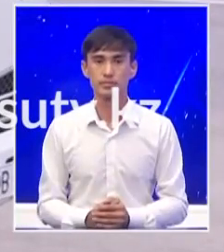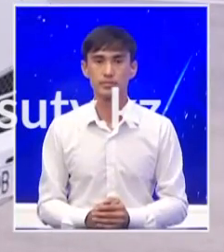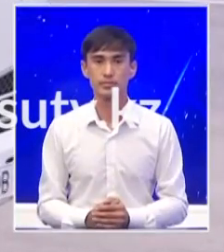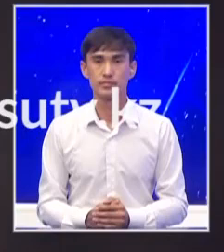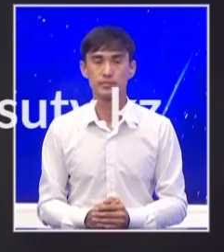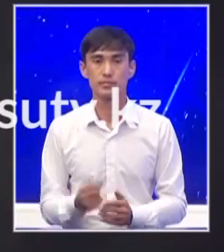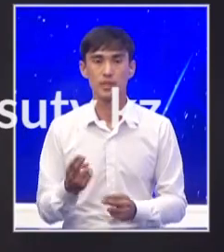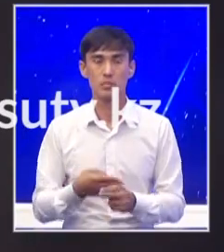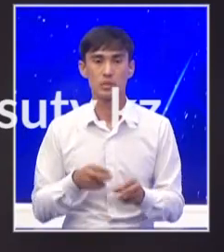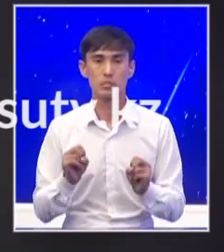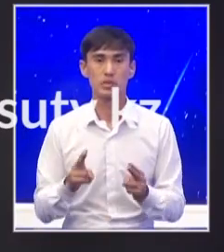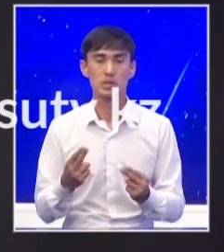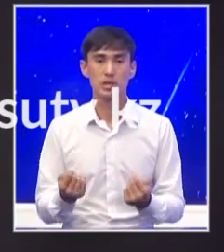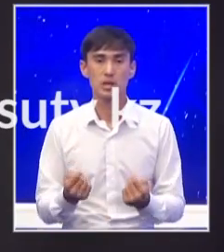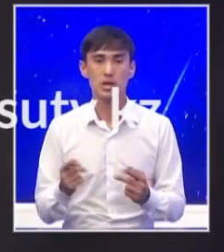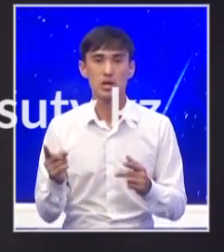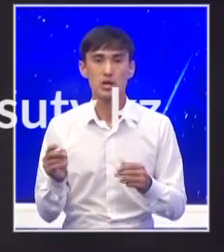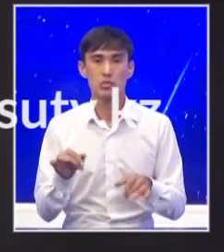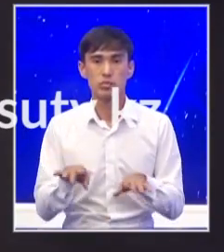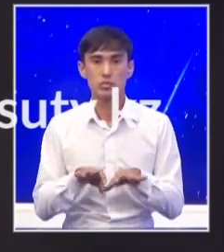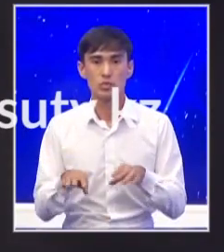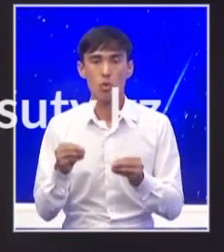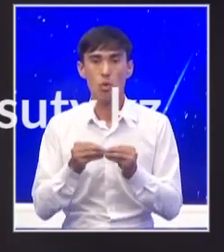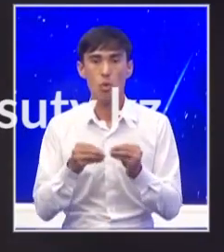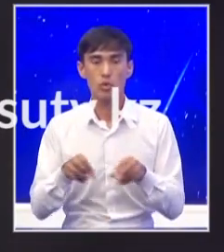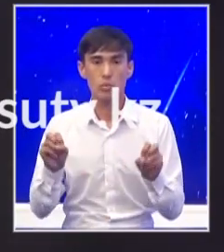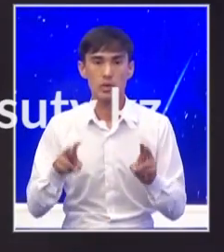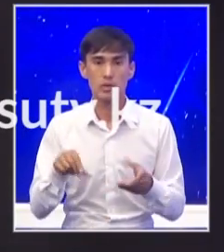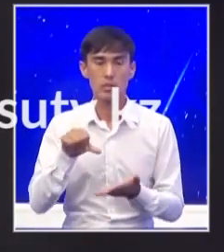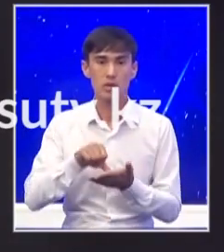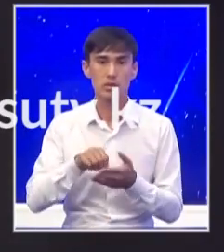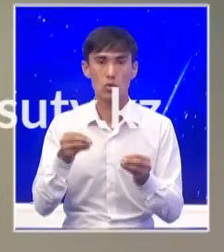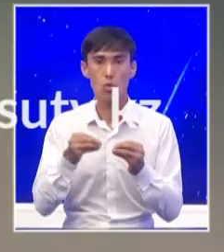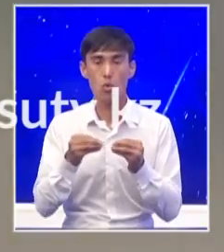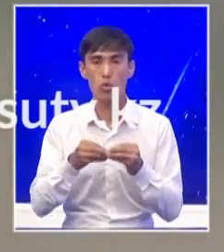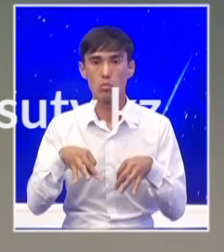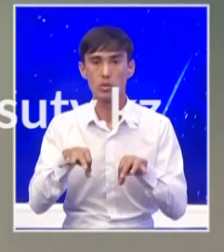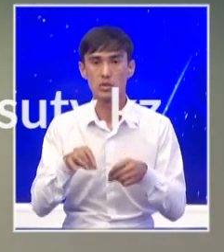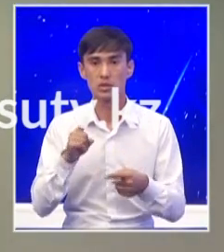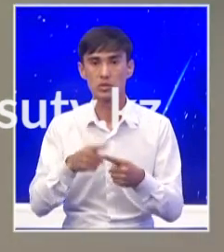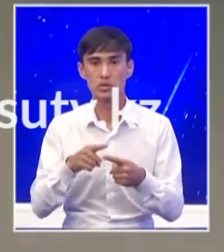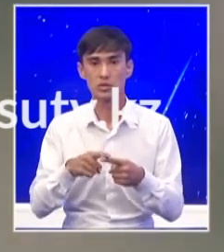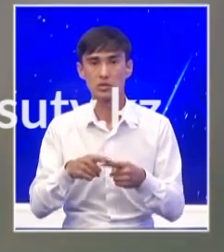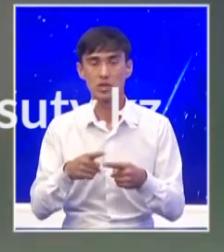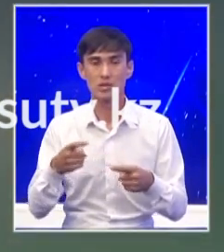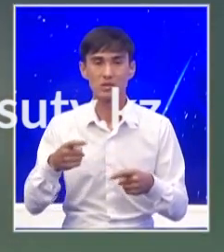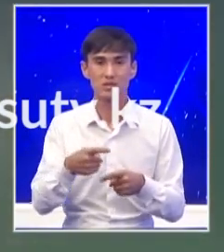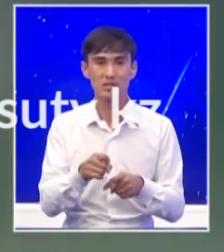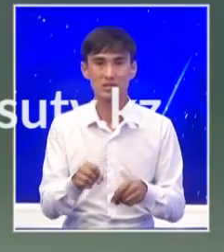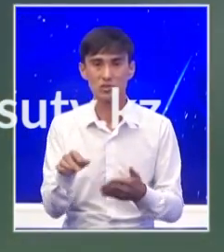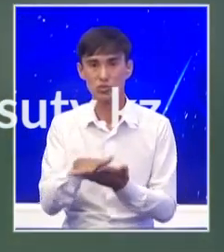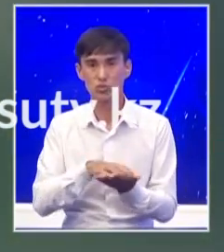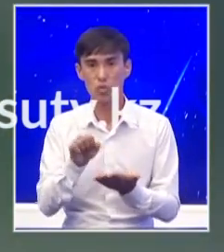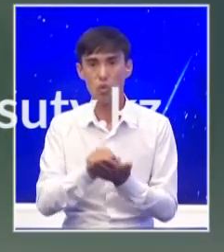қауіпсіз препарат. Аталған жұмыстарға 10-нан астам маман қатысып, ондаған техника күші жұмылдырылды. Кеміргіштерді жою жөніндегі іс-шаралар қаланың